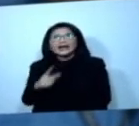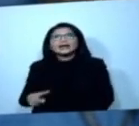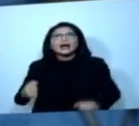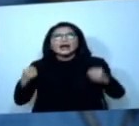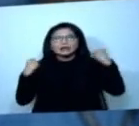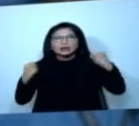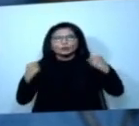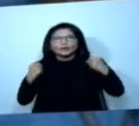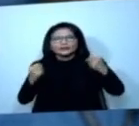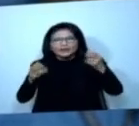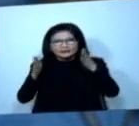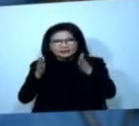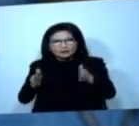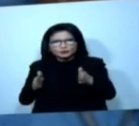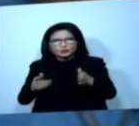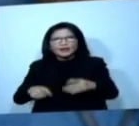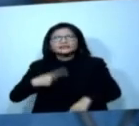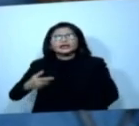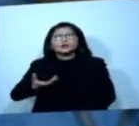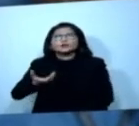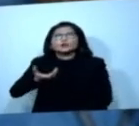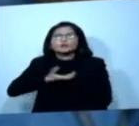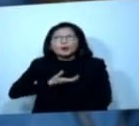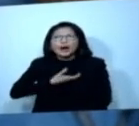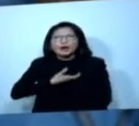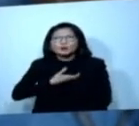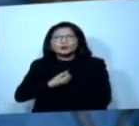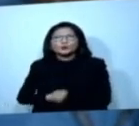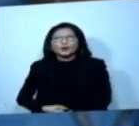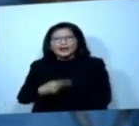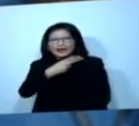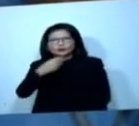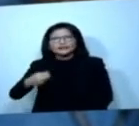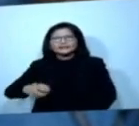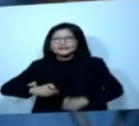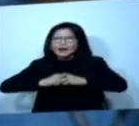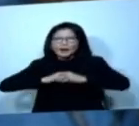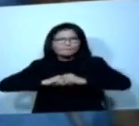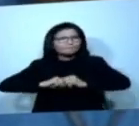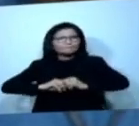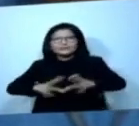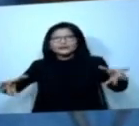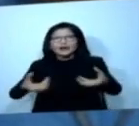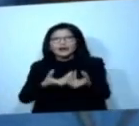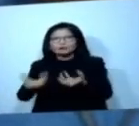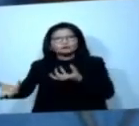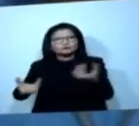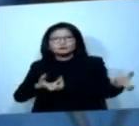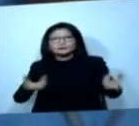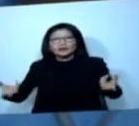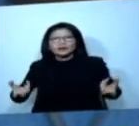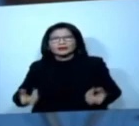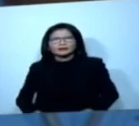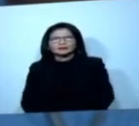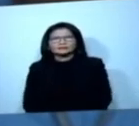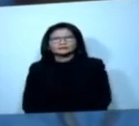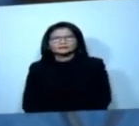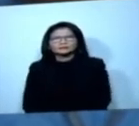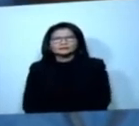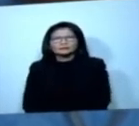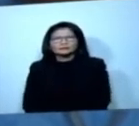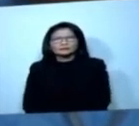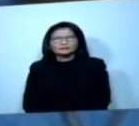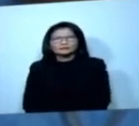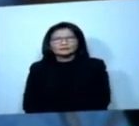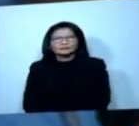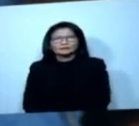Jika kita percaya angka-angka itu, maka situasi pilihan saat survei masing-masing per Desember 2023 itu menunjukkan